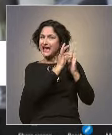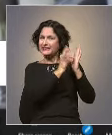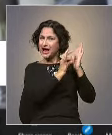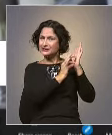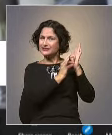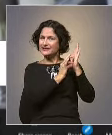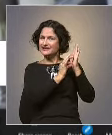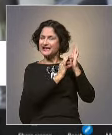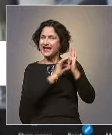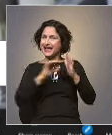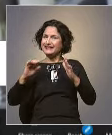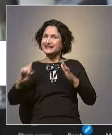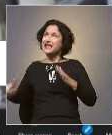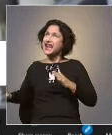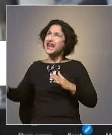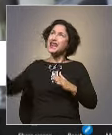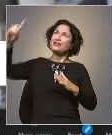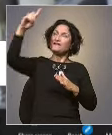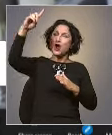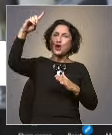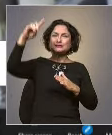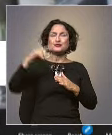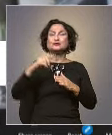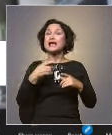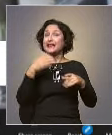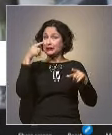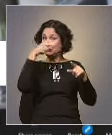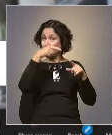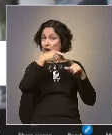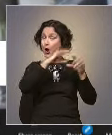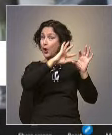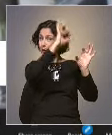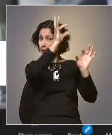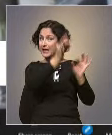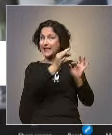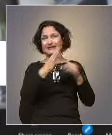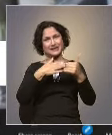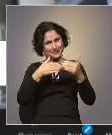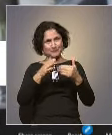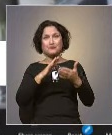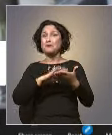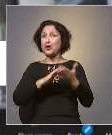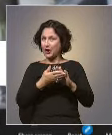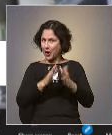космическа агенция, да се случи. Стискаме им палци, те се готвят в момента.